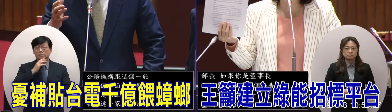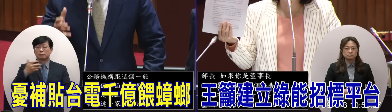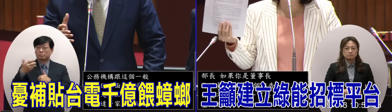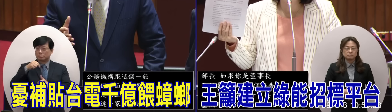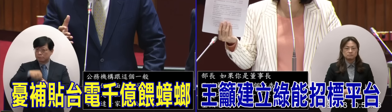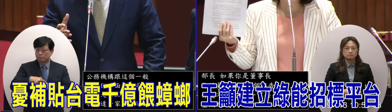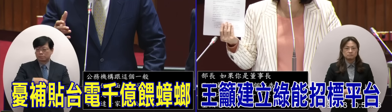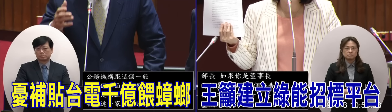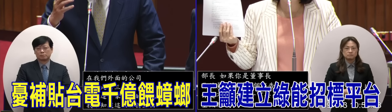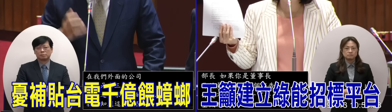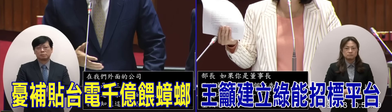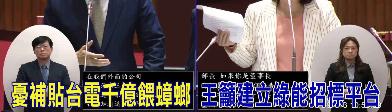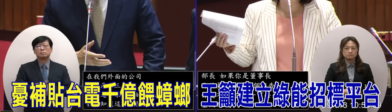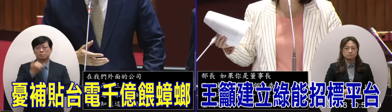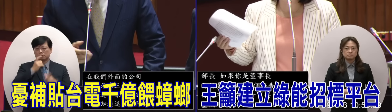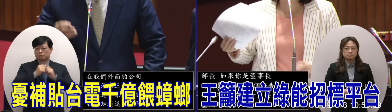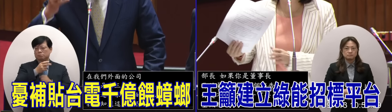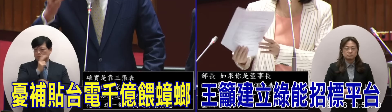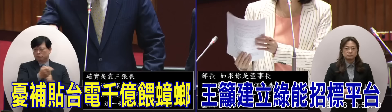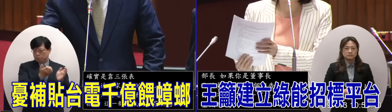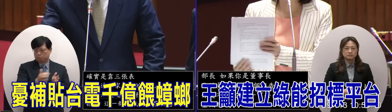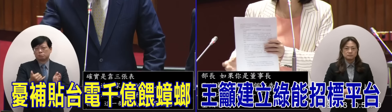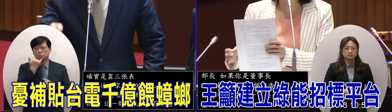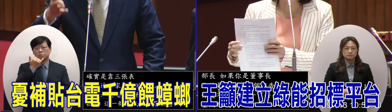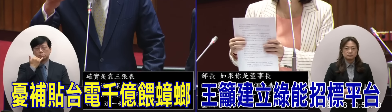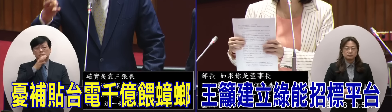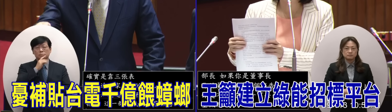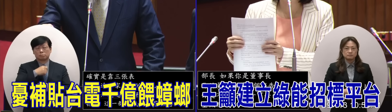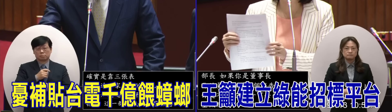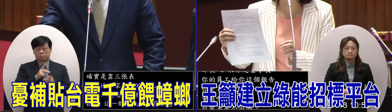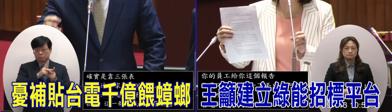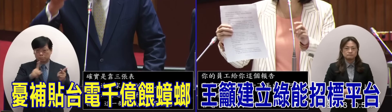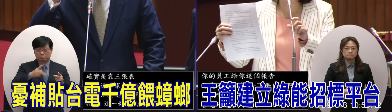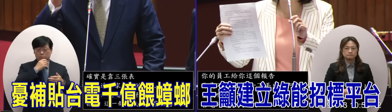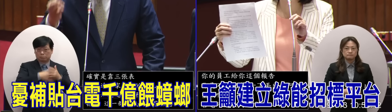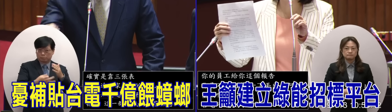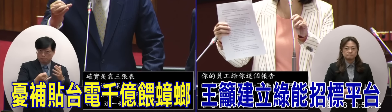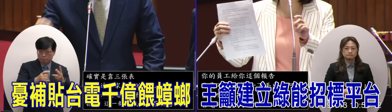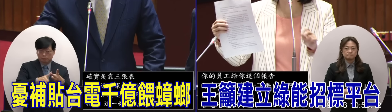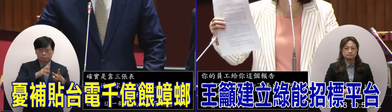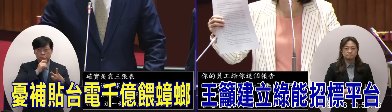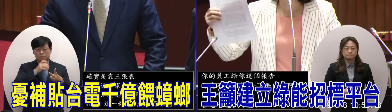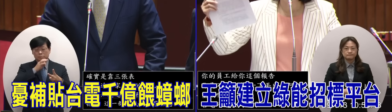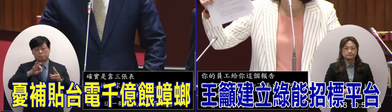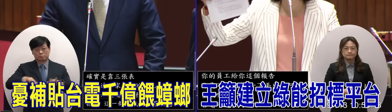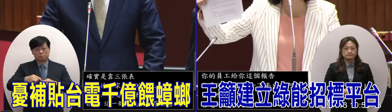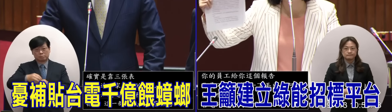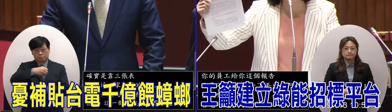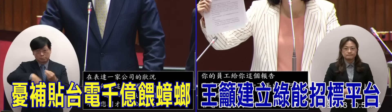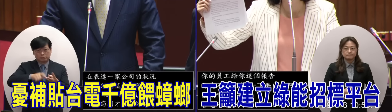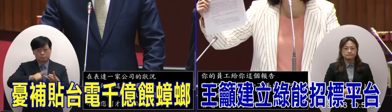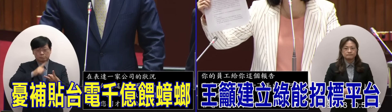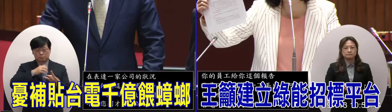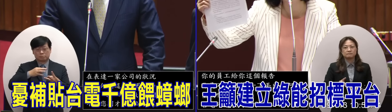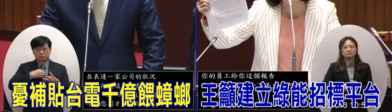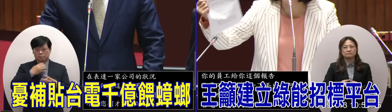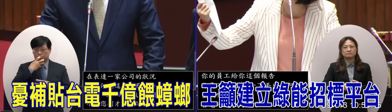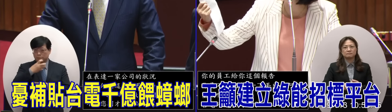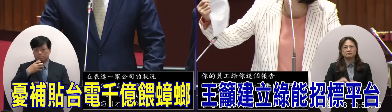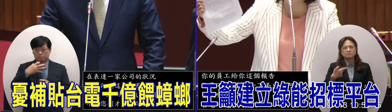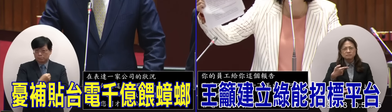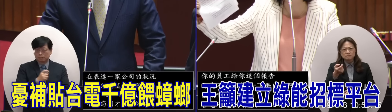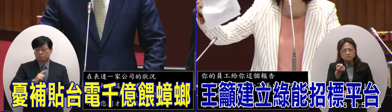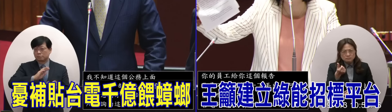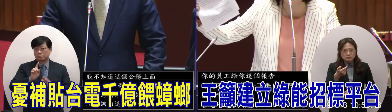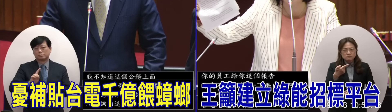询的这一部分呢，我们回去会准备资产负债表、现金流量表跟损益表， 对嘛？起码所